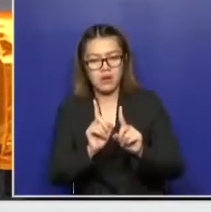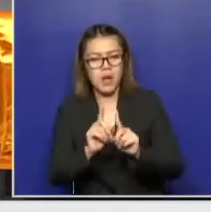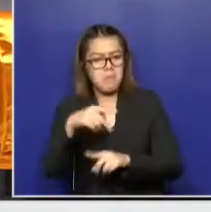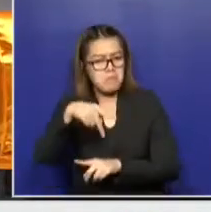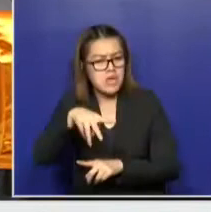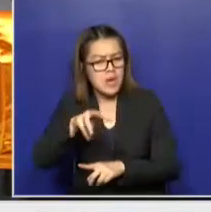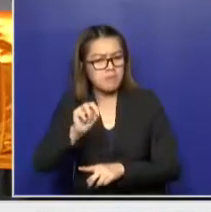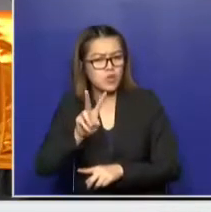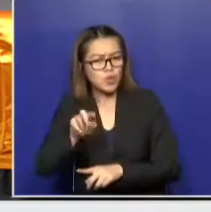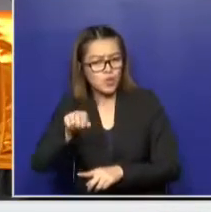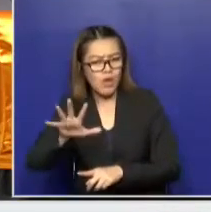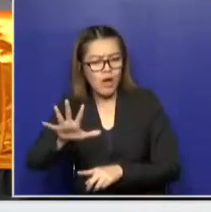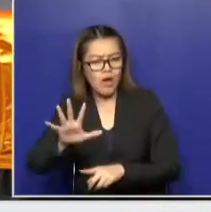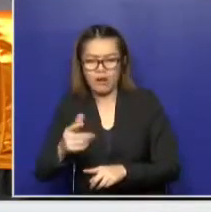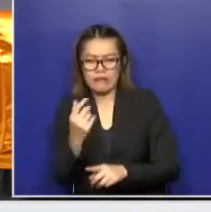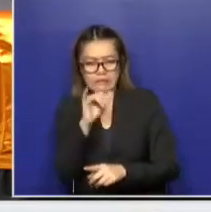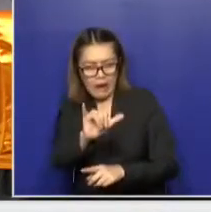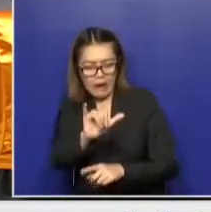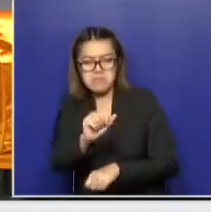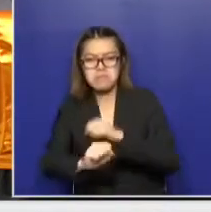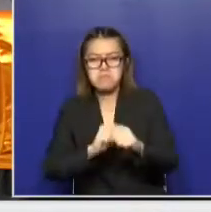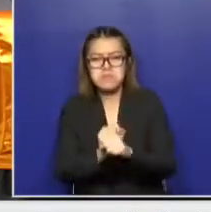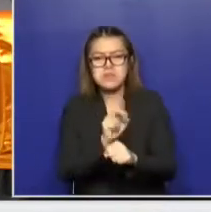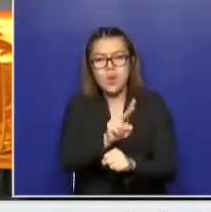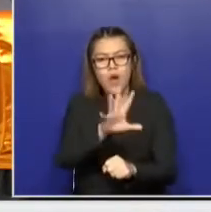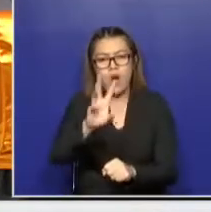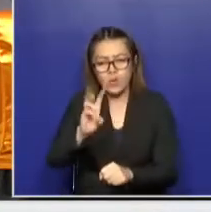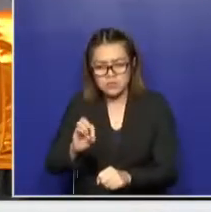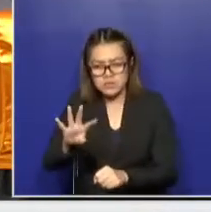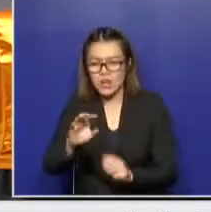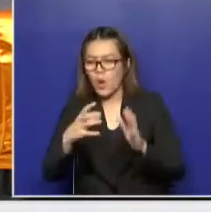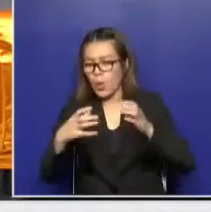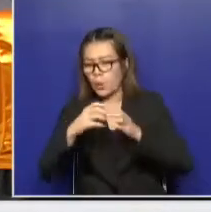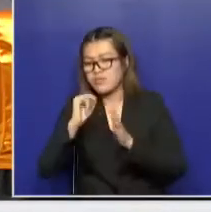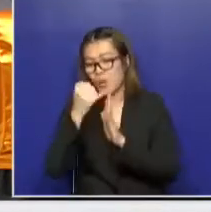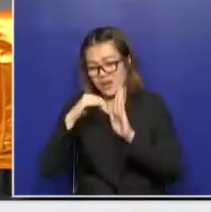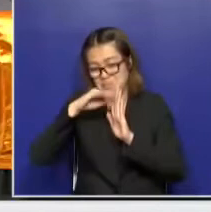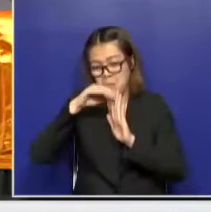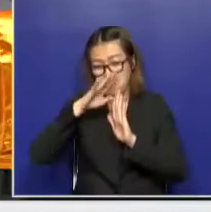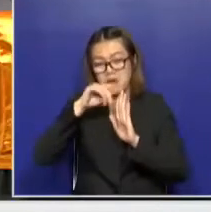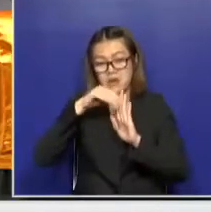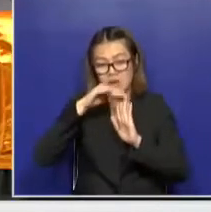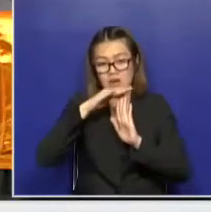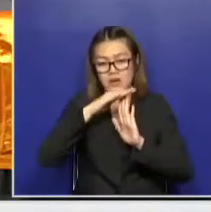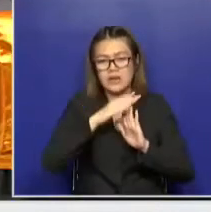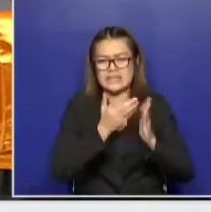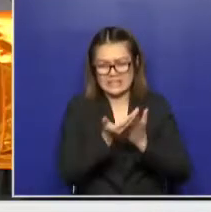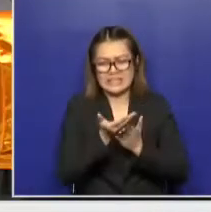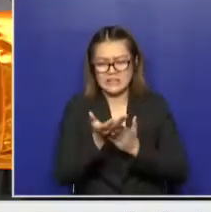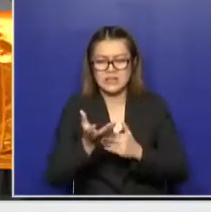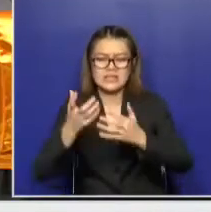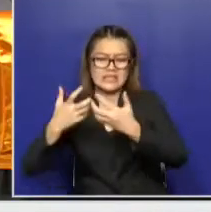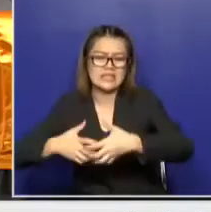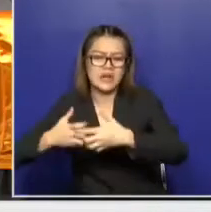2.5 ในปีงบประมาณปี64เนี่ยนะครับกลุ่มจังหวัดภาคเหนือเนี่ยมีงบประมาณที่ไปซื้อเครื่องกรองอากาศนะ